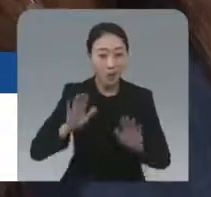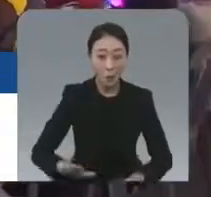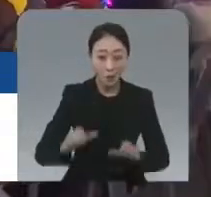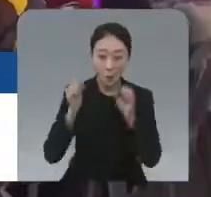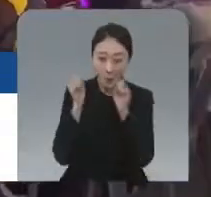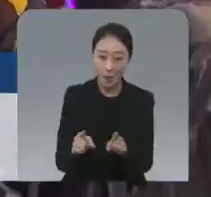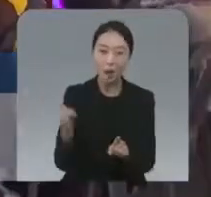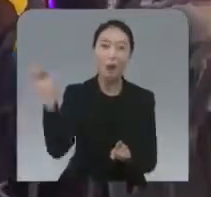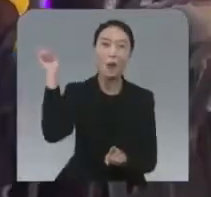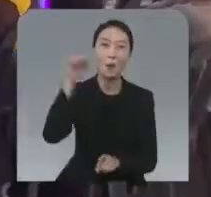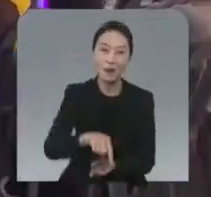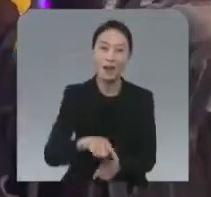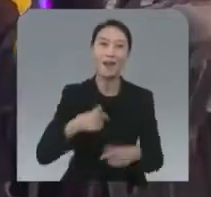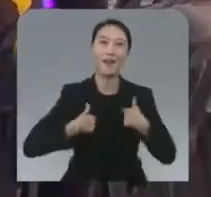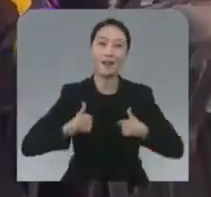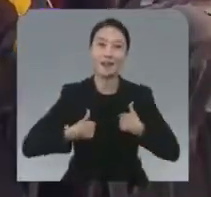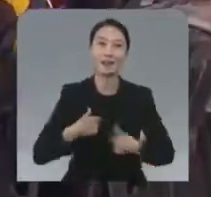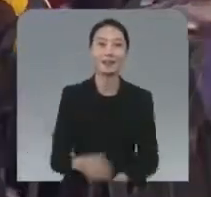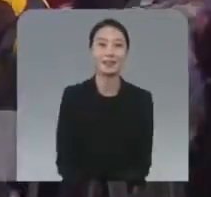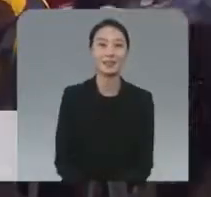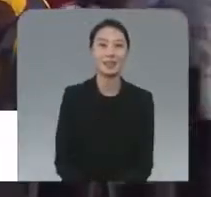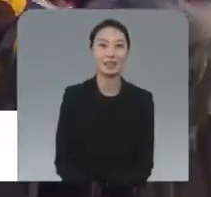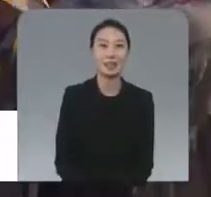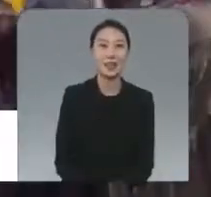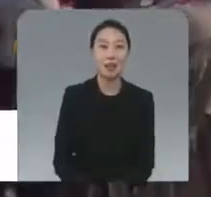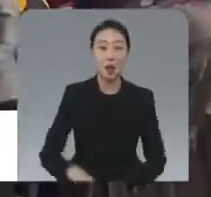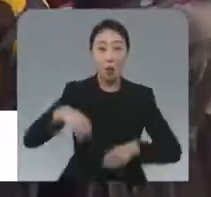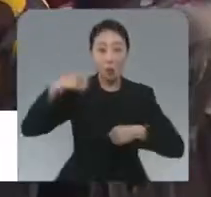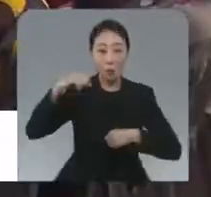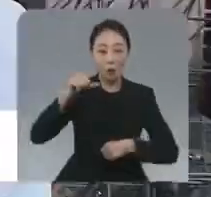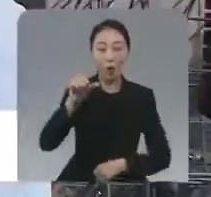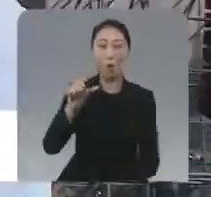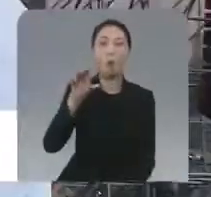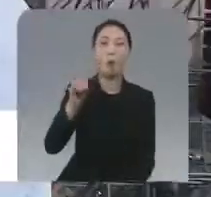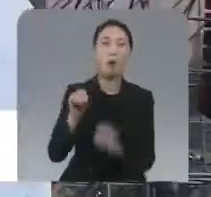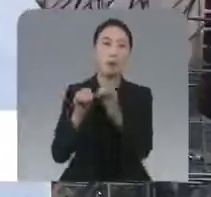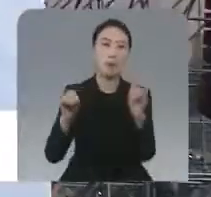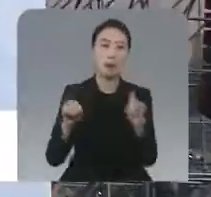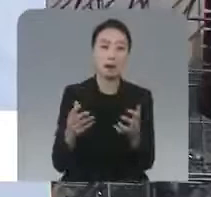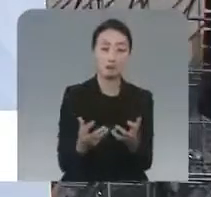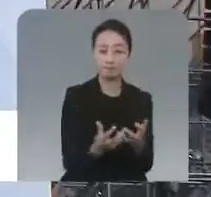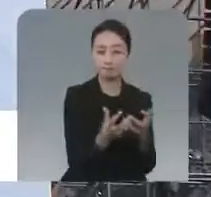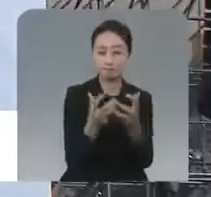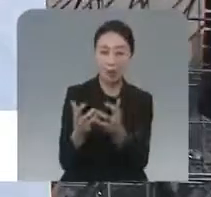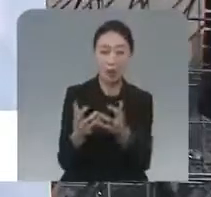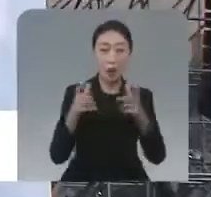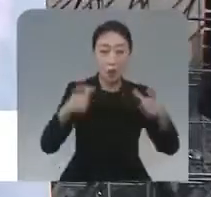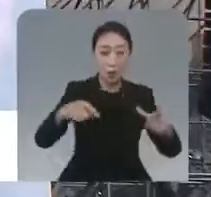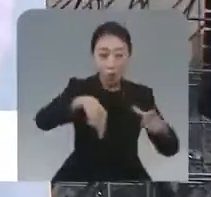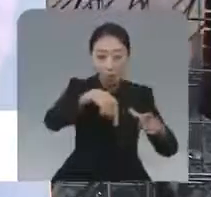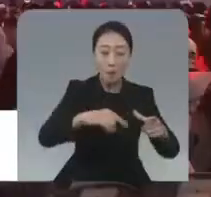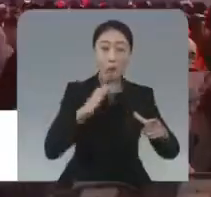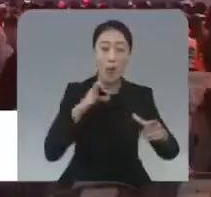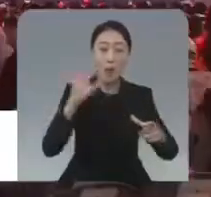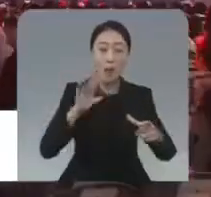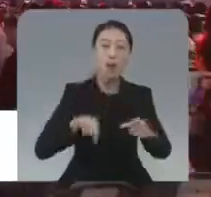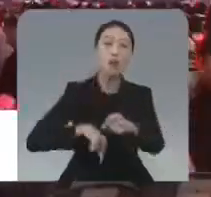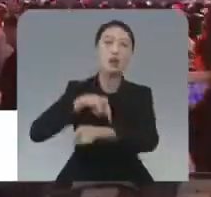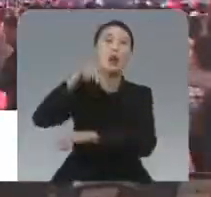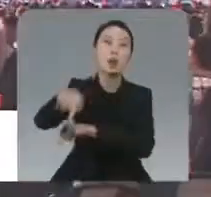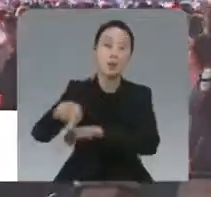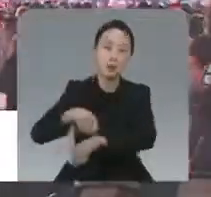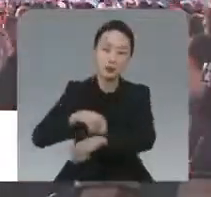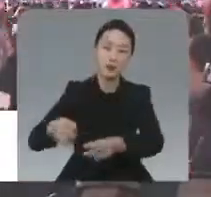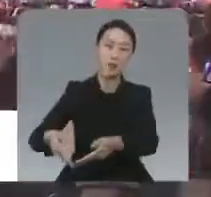fan của BTS từ năm 2018 từng môn debutan từ rất lâu nhưng hôm nay mới có cơ hội buổi biểu diễn Không chỉ thu hút hơn 50.000 khán giả tới